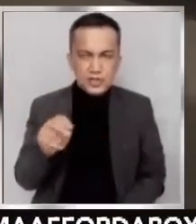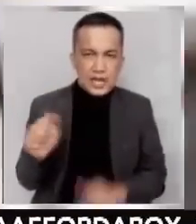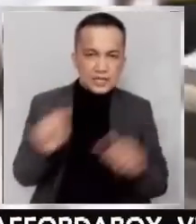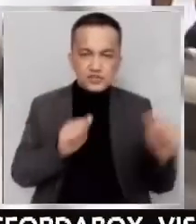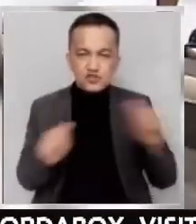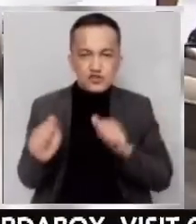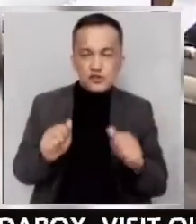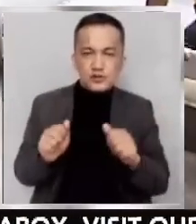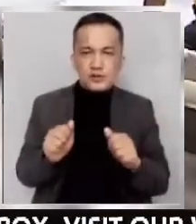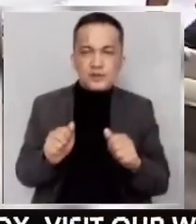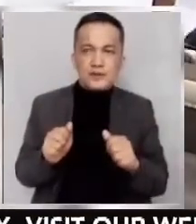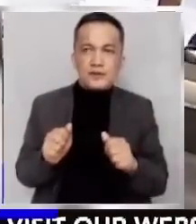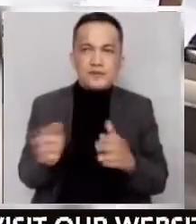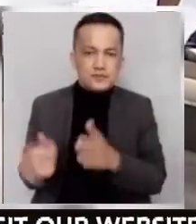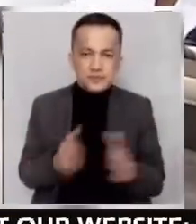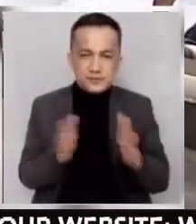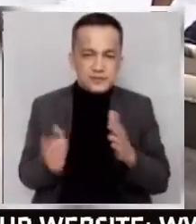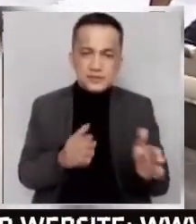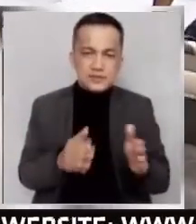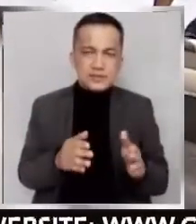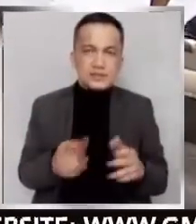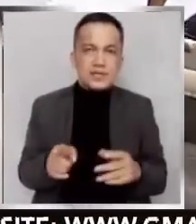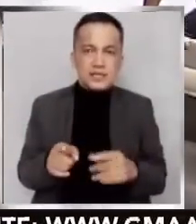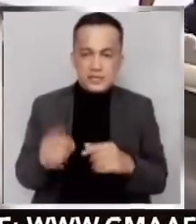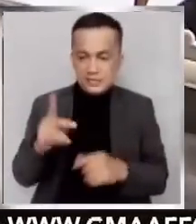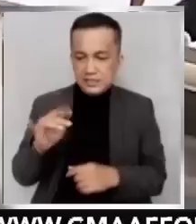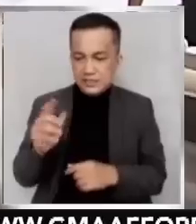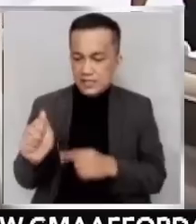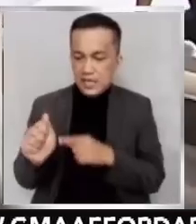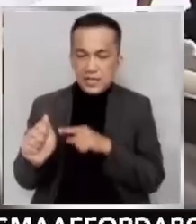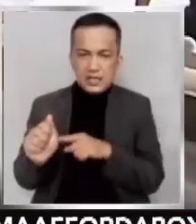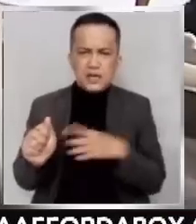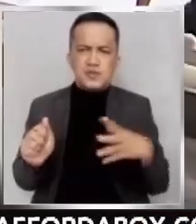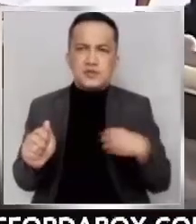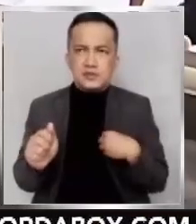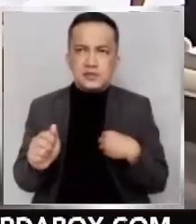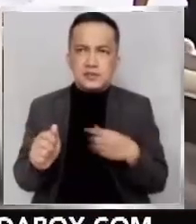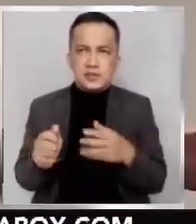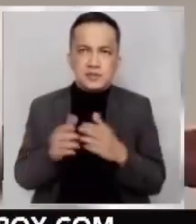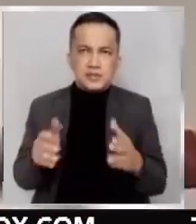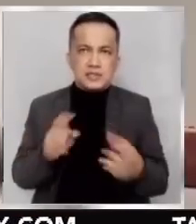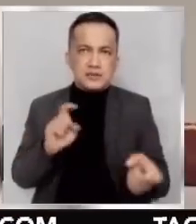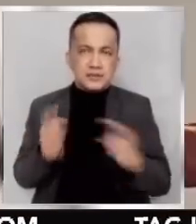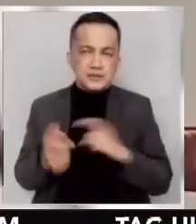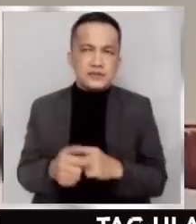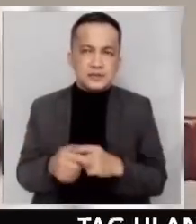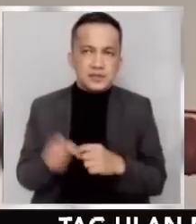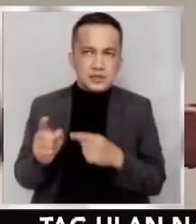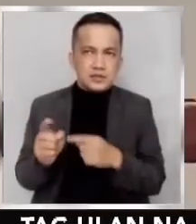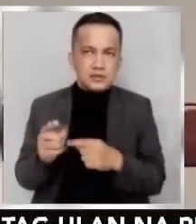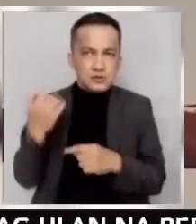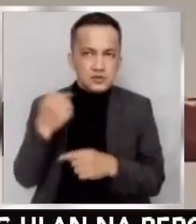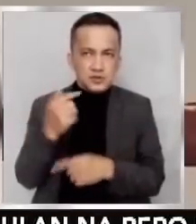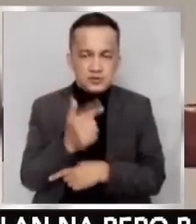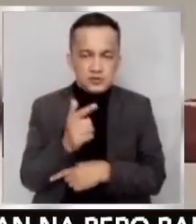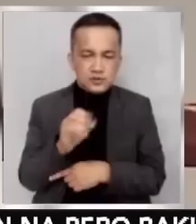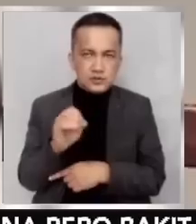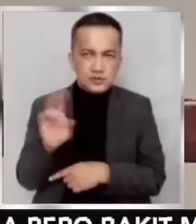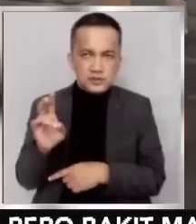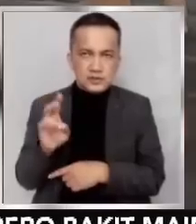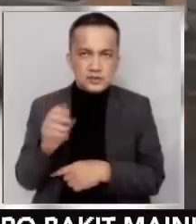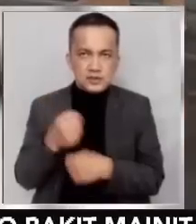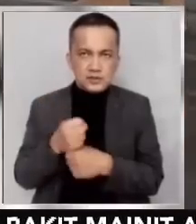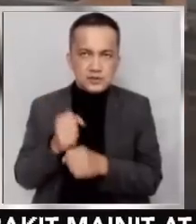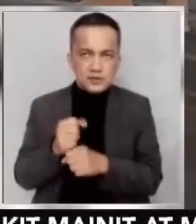eksena. Hindi rin nagpahuli si Katrina na aminadong malaki ang naging adjustment, lalo pat noong 2007 pa siya gumawa ng action